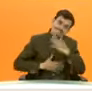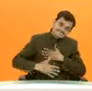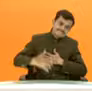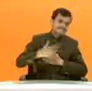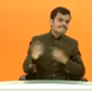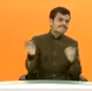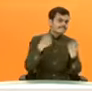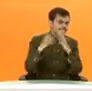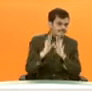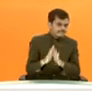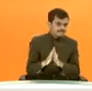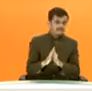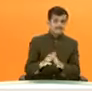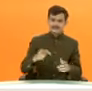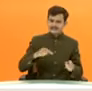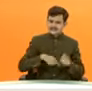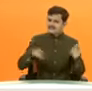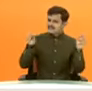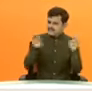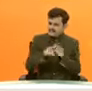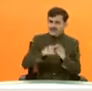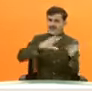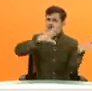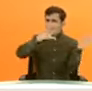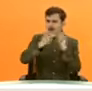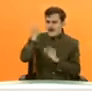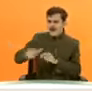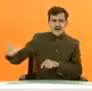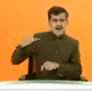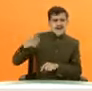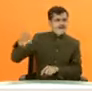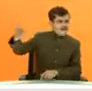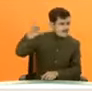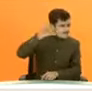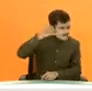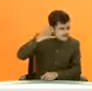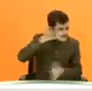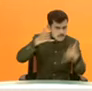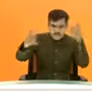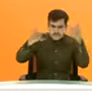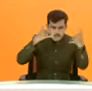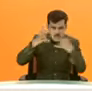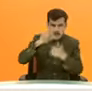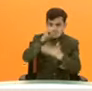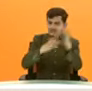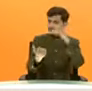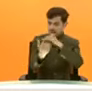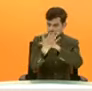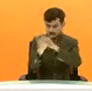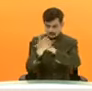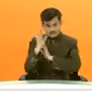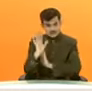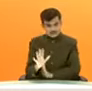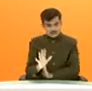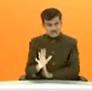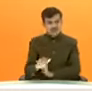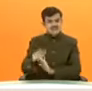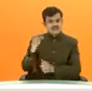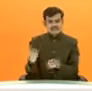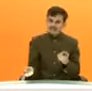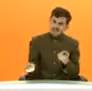हैं। मुझे भी ग्लोबल लीडर्स ने फोन किए हैं, पत्र लिखे हैं, संदेश भेजे हैं। इस